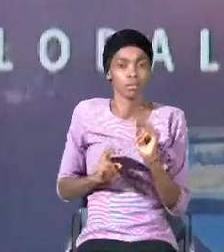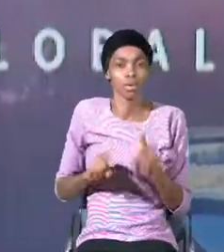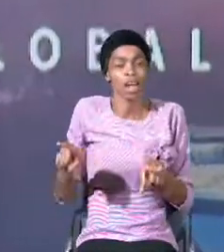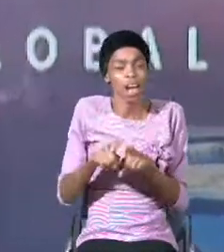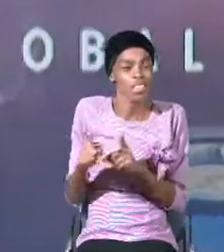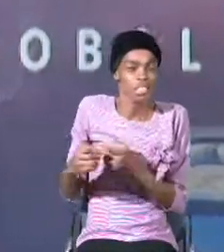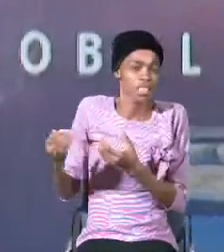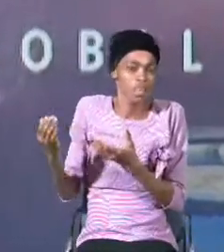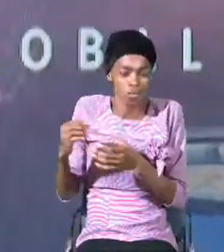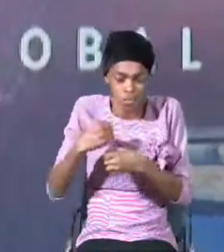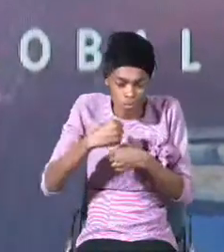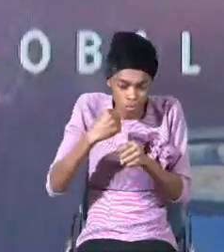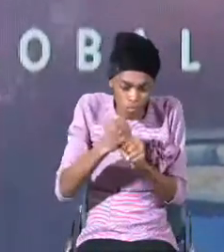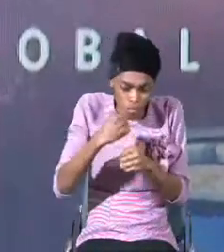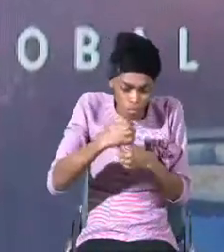À l'image